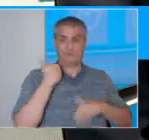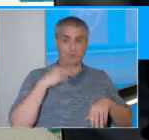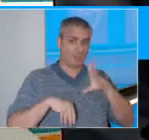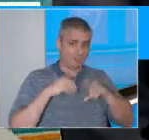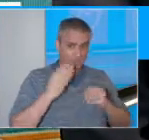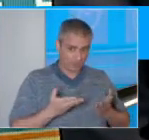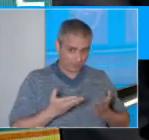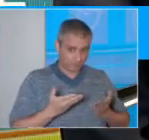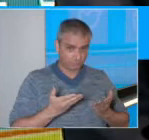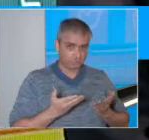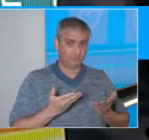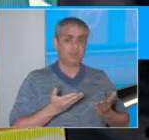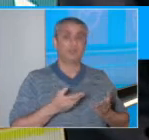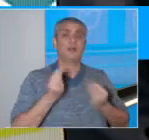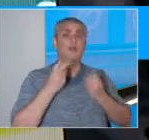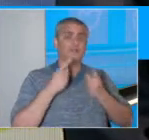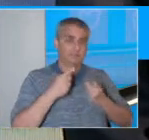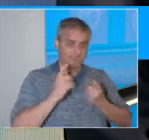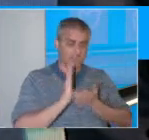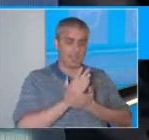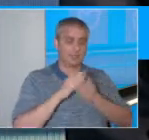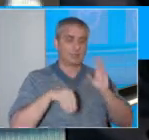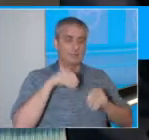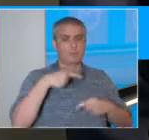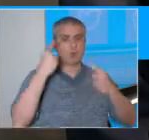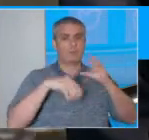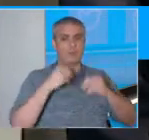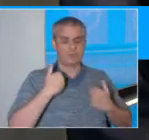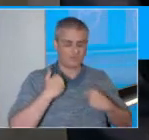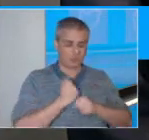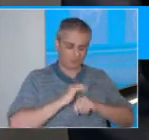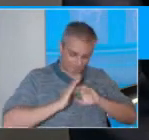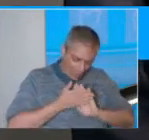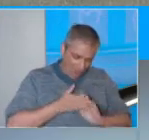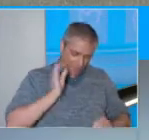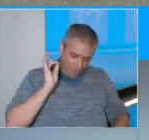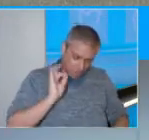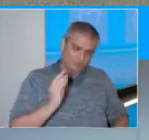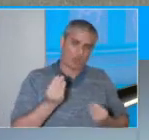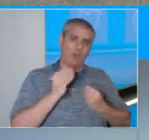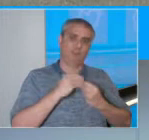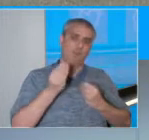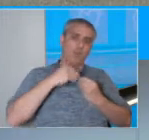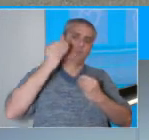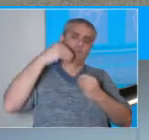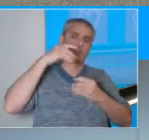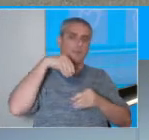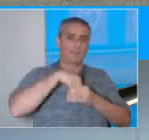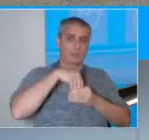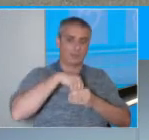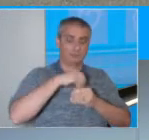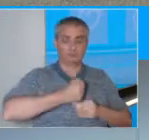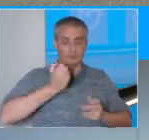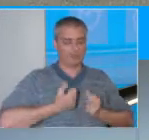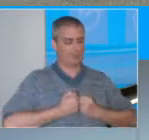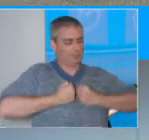לפני הבחירות. את הדבר הזה יחליט הבוחר ביום הבחירות, ואנחנו עושים הכל על מנת להוסיף עוד ועוד מנדטים, שימינה